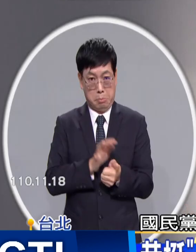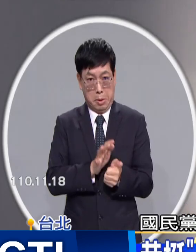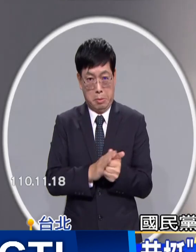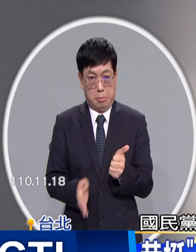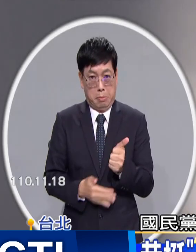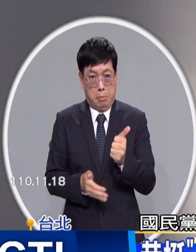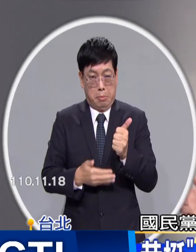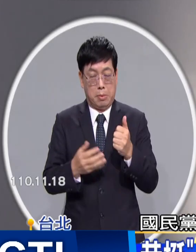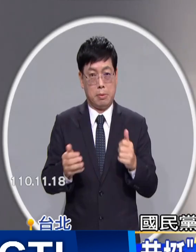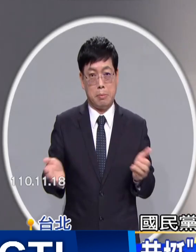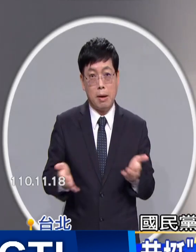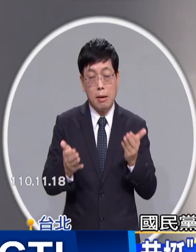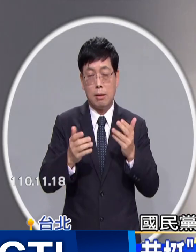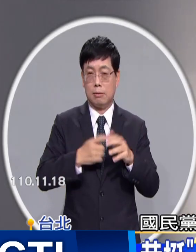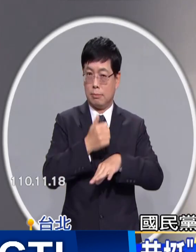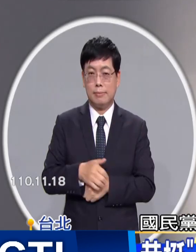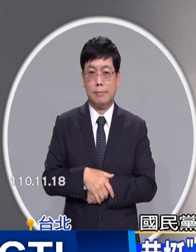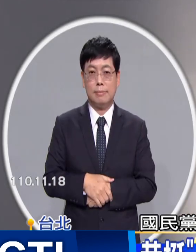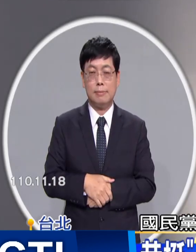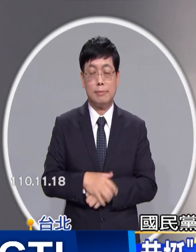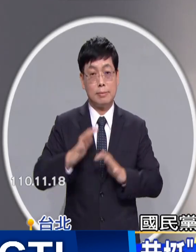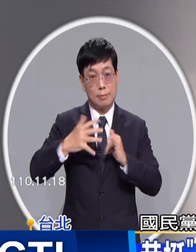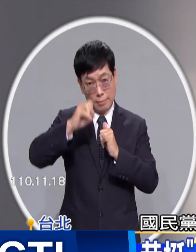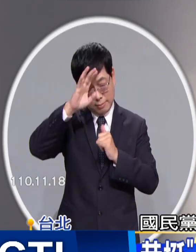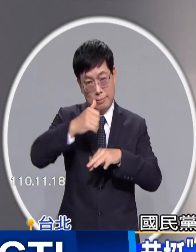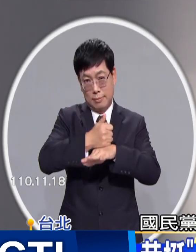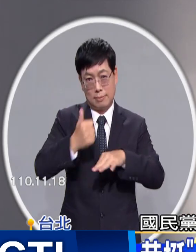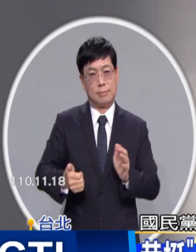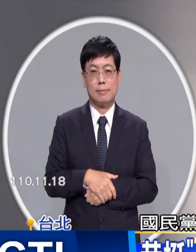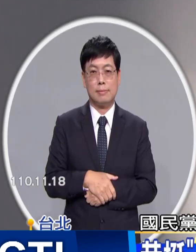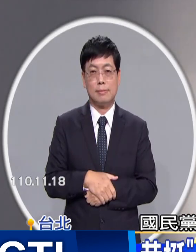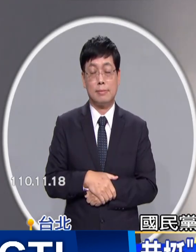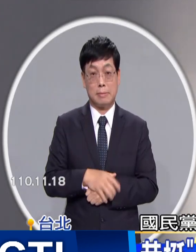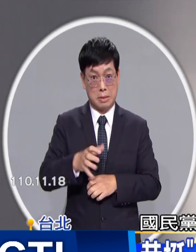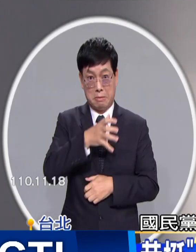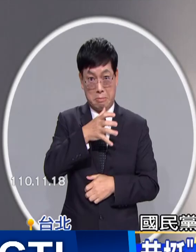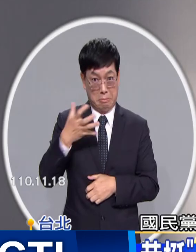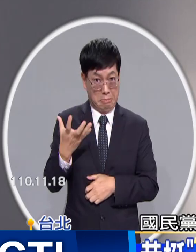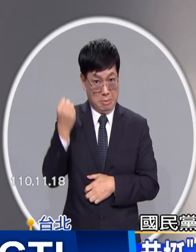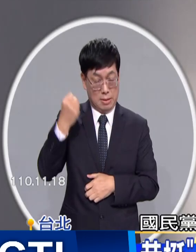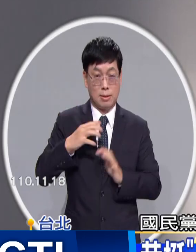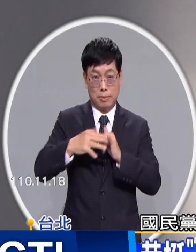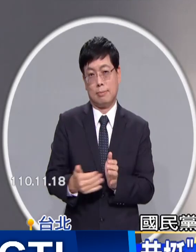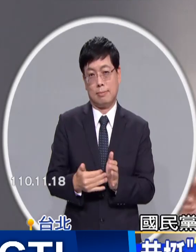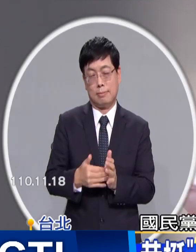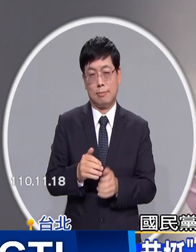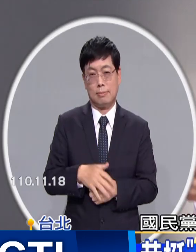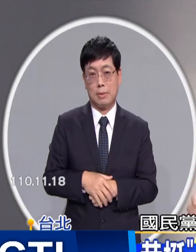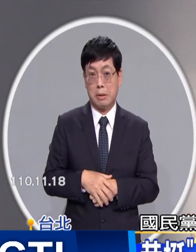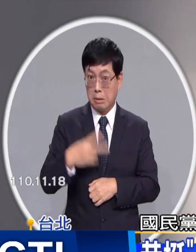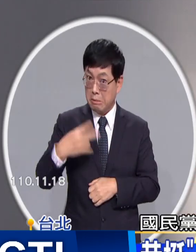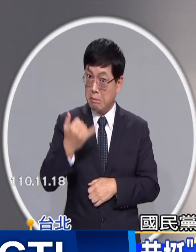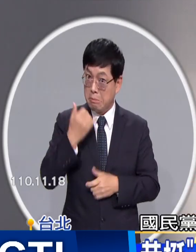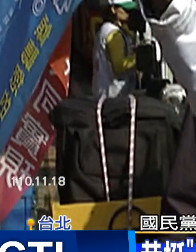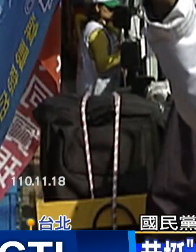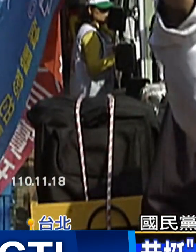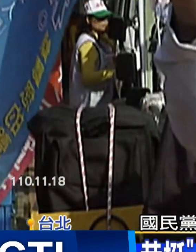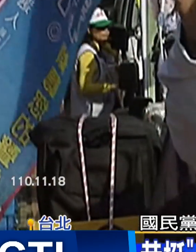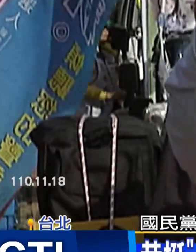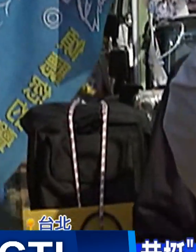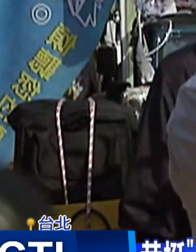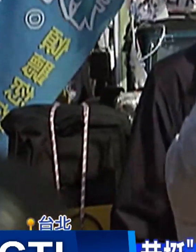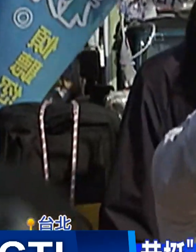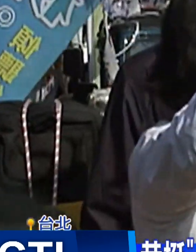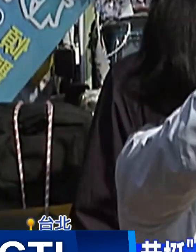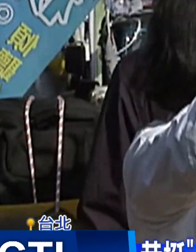权的借口，你下台去吧你！国民党下台了啦，威权国民党已经死了啦，还可以让你复生吗？ 民进党